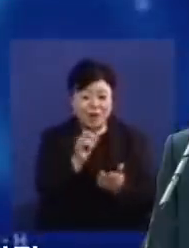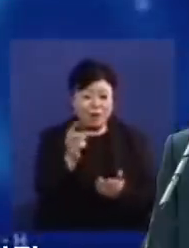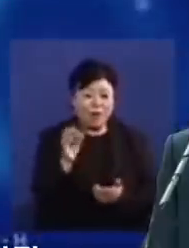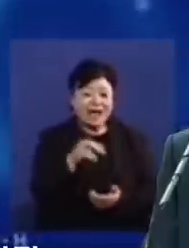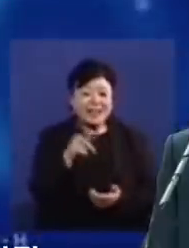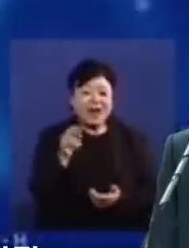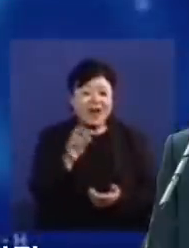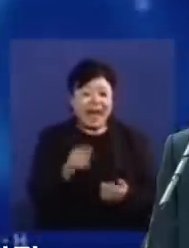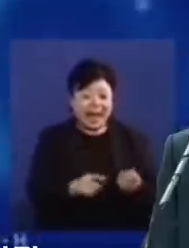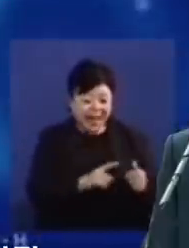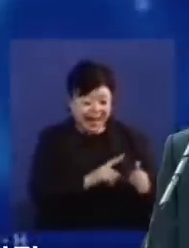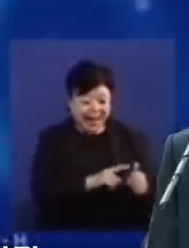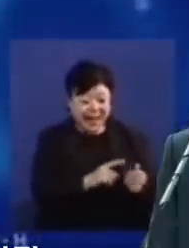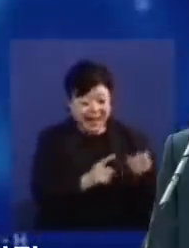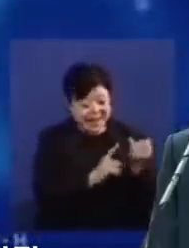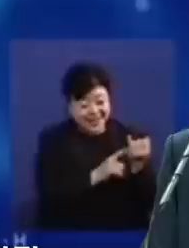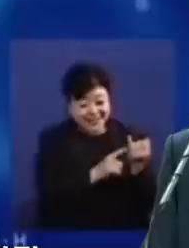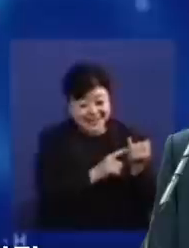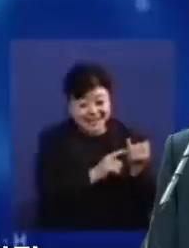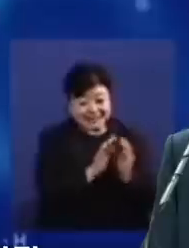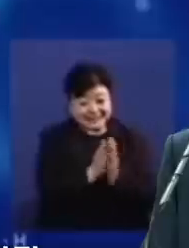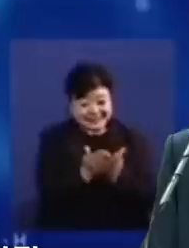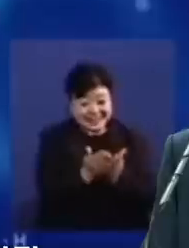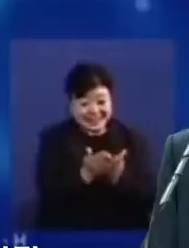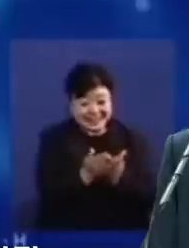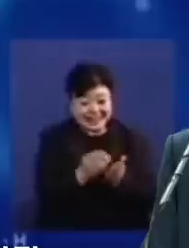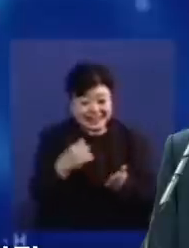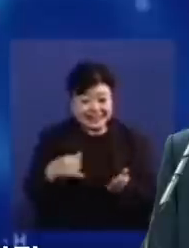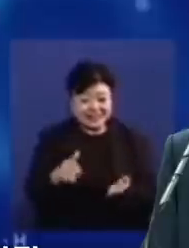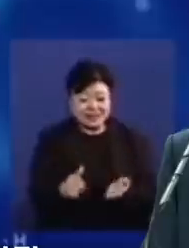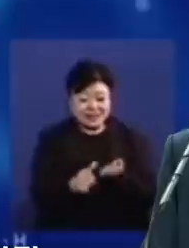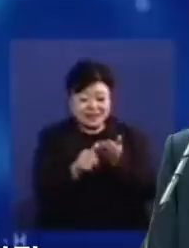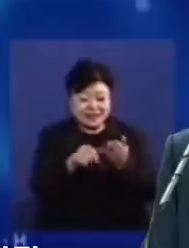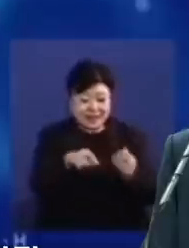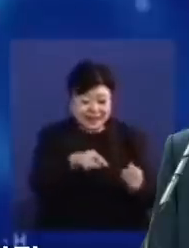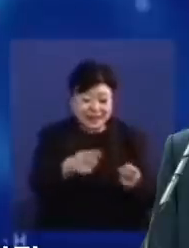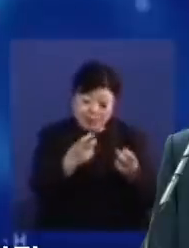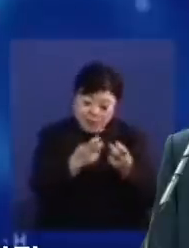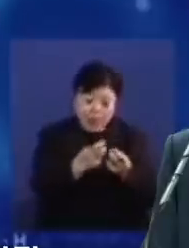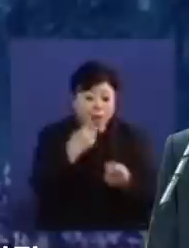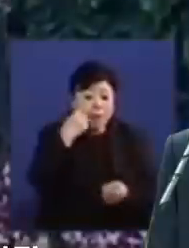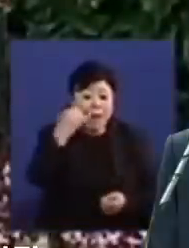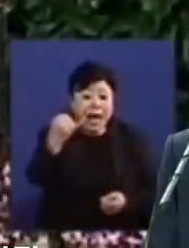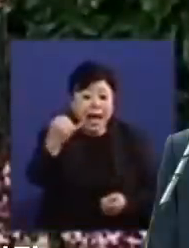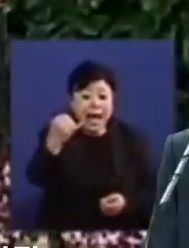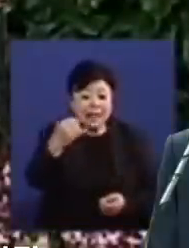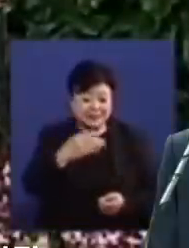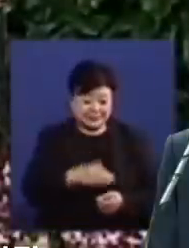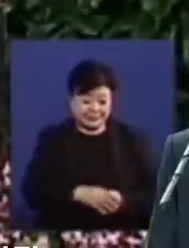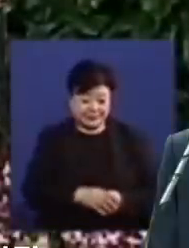출간했는데 그 자기 자녀 교육법을 기록했습니다. 그의 어머니는 저는